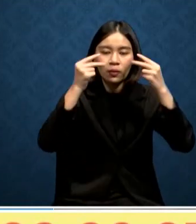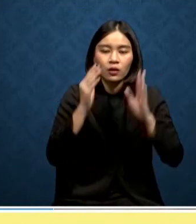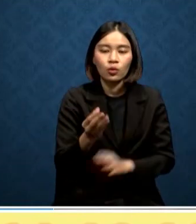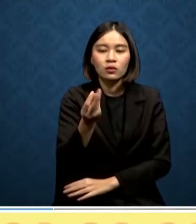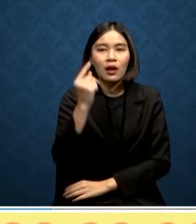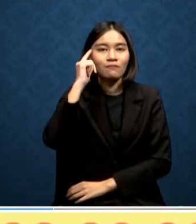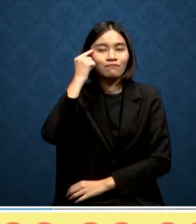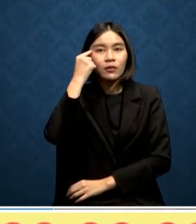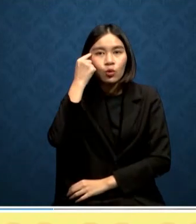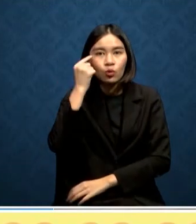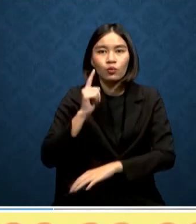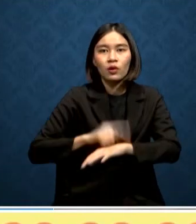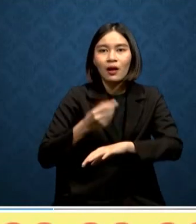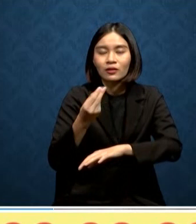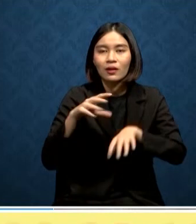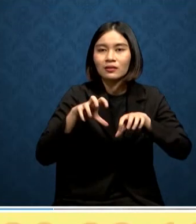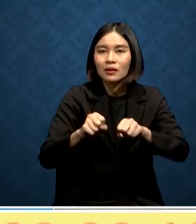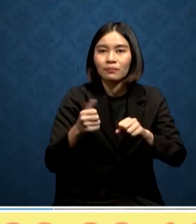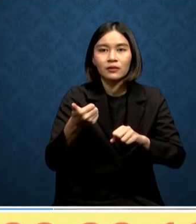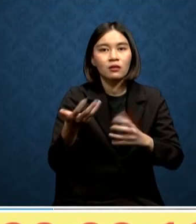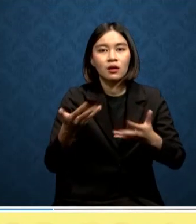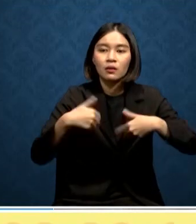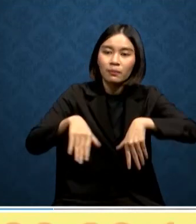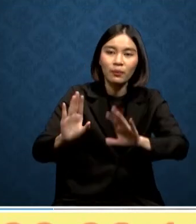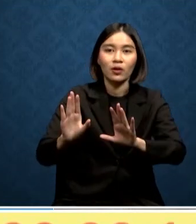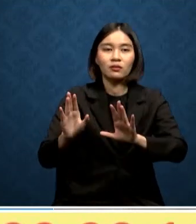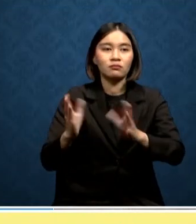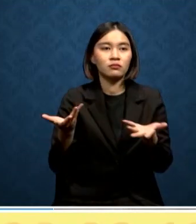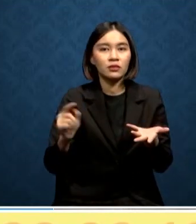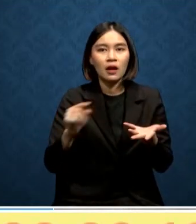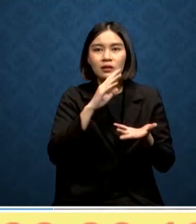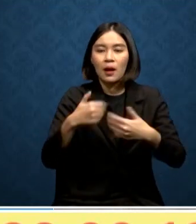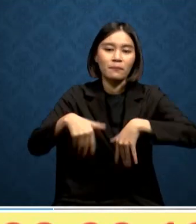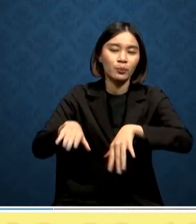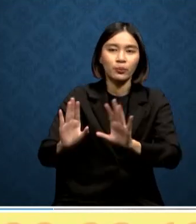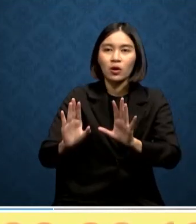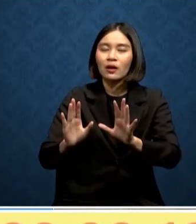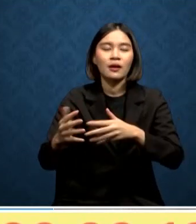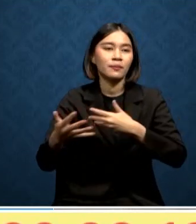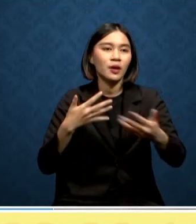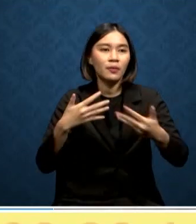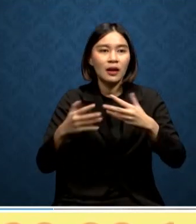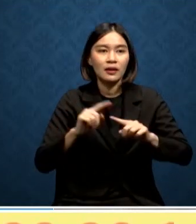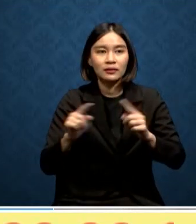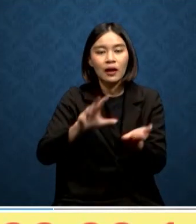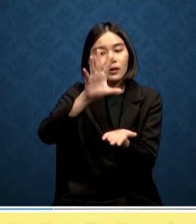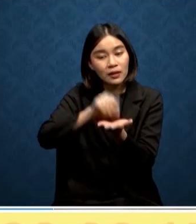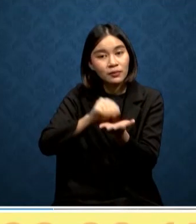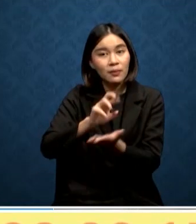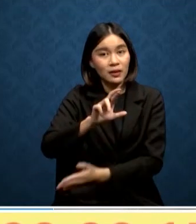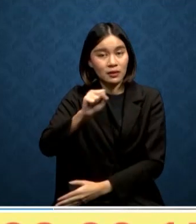นหรือกี่โมงจะจับได้จะปล่อยกันไปอย่างนี้แหละครับถ้าเราปล่อยเป็นอย่างนี้ก็ไม่เป็นไรครับแต่ขอบันทึกไว้ในสภ